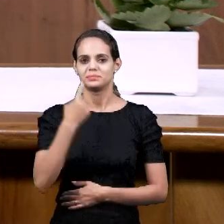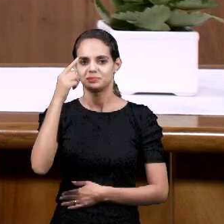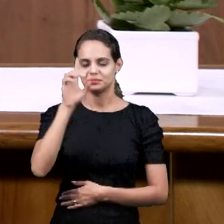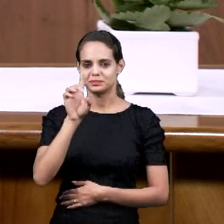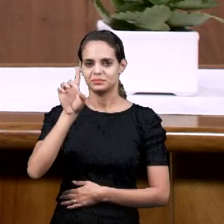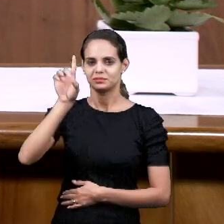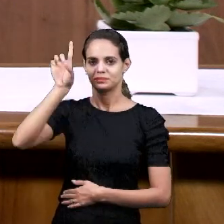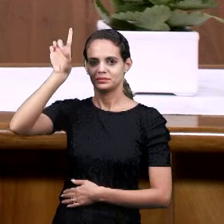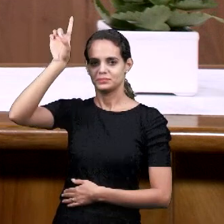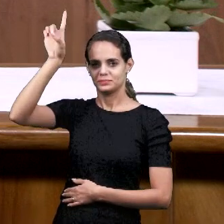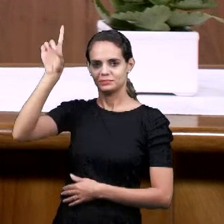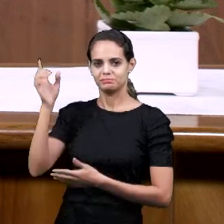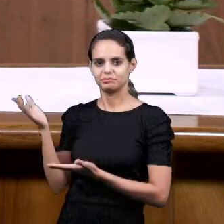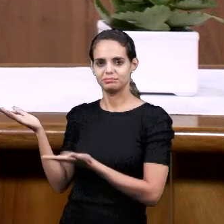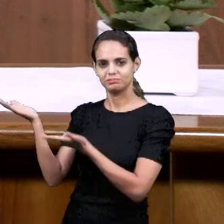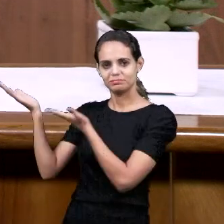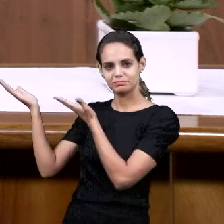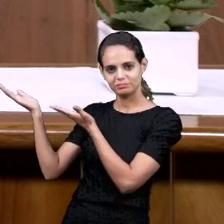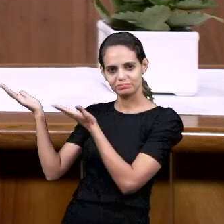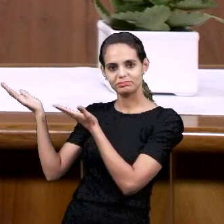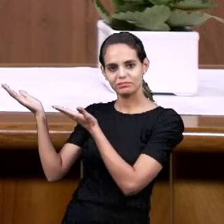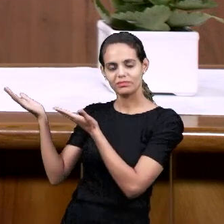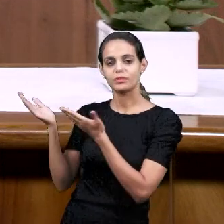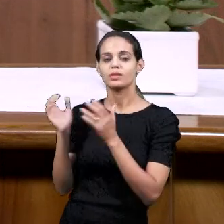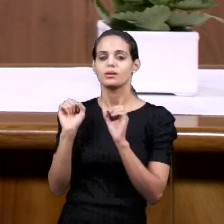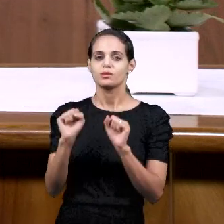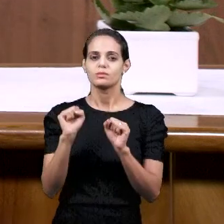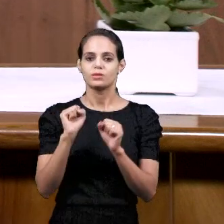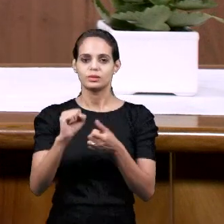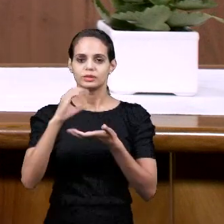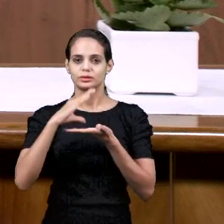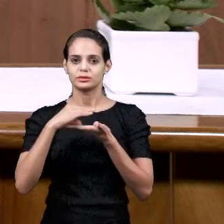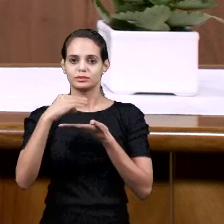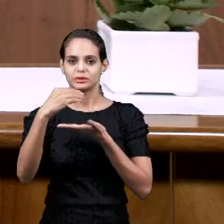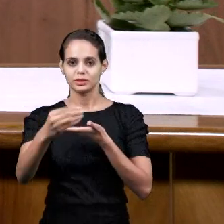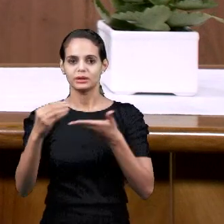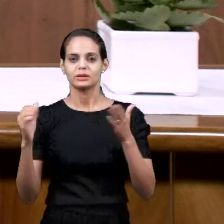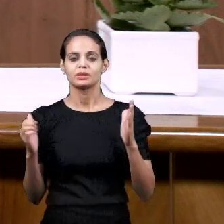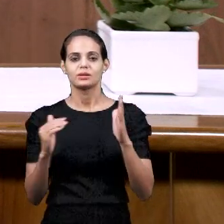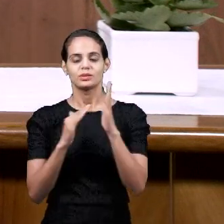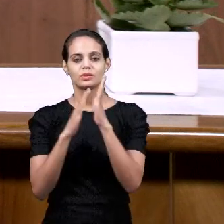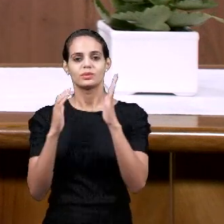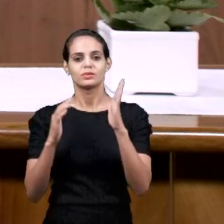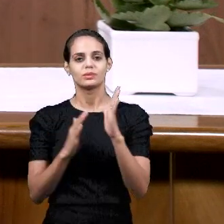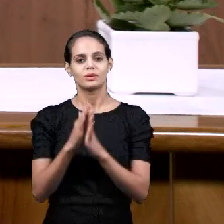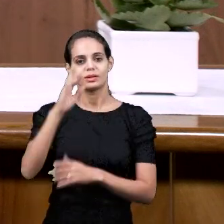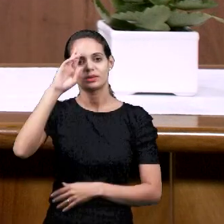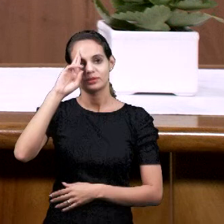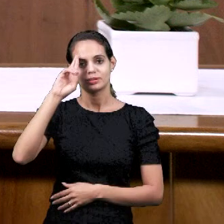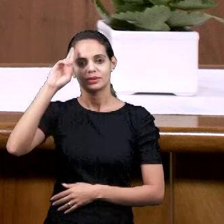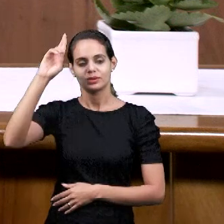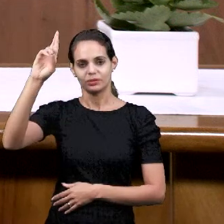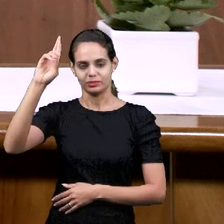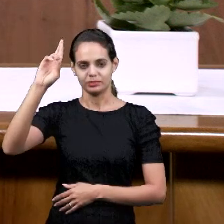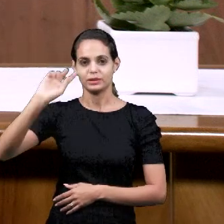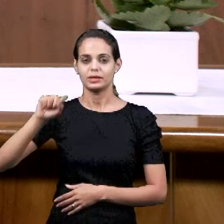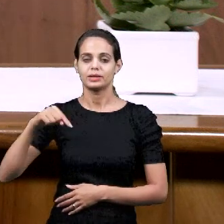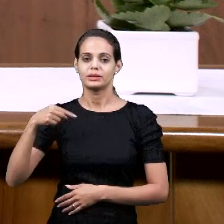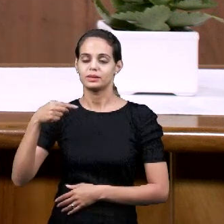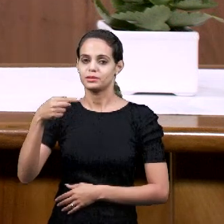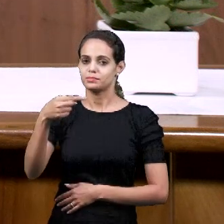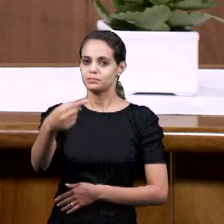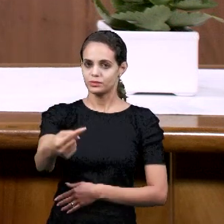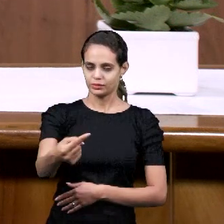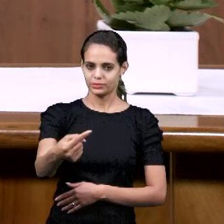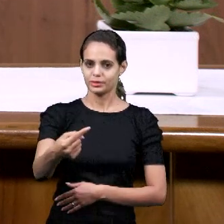être projetées ici à l'écran. Vous pouvez chanter, louer le Seigneur. Et juste après, nous allons entendre le message du pasteur Joté